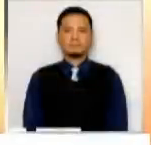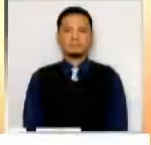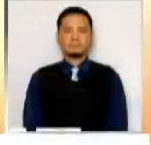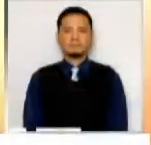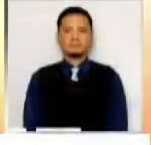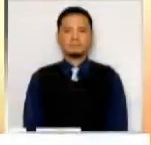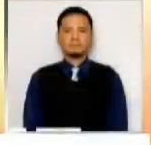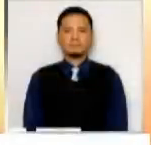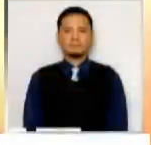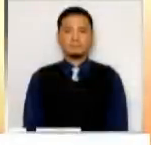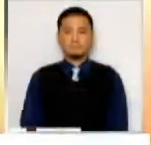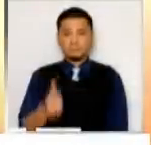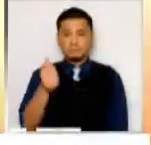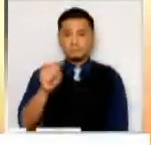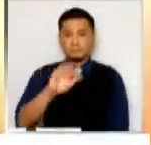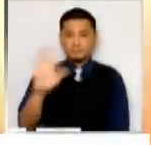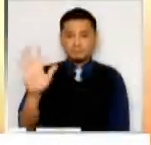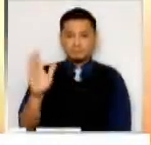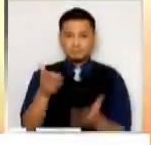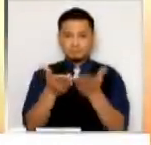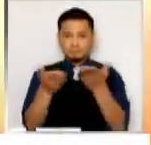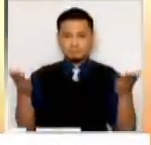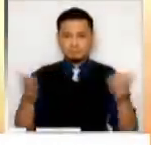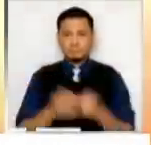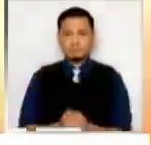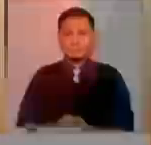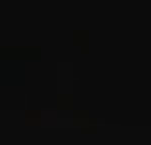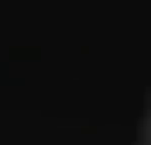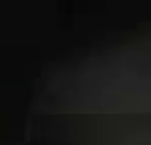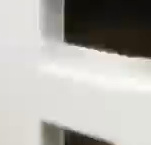Magandang umaga, mga igan. Narito na mga unang balita.